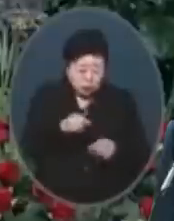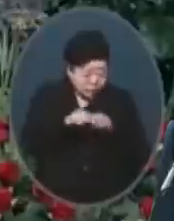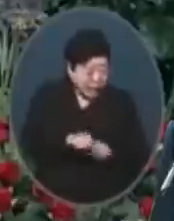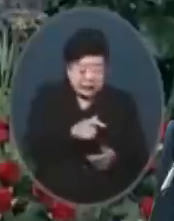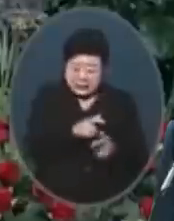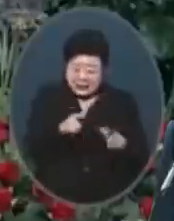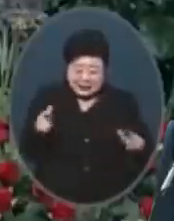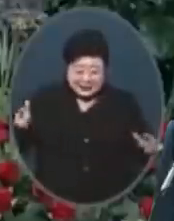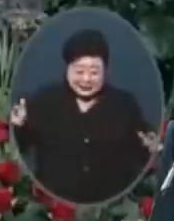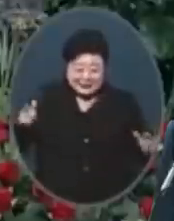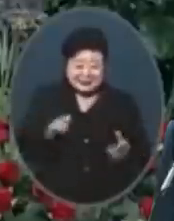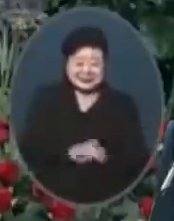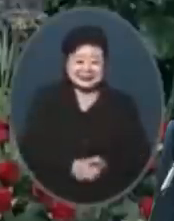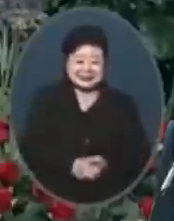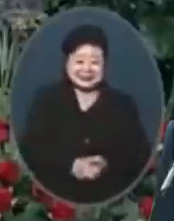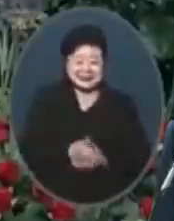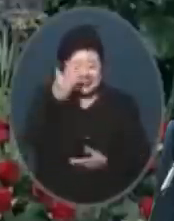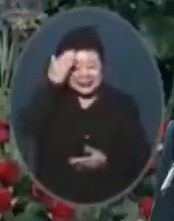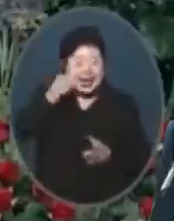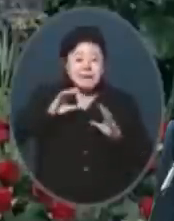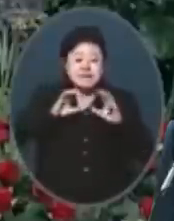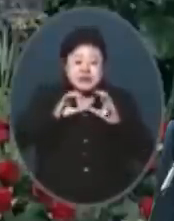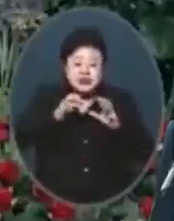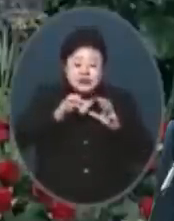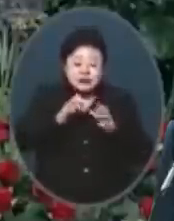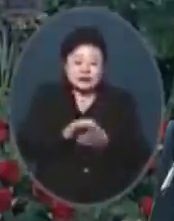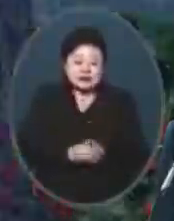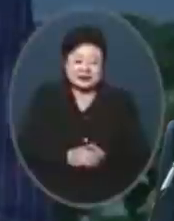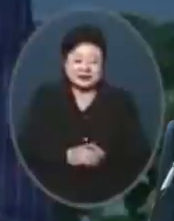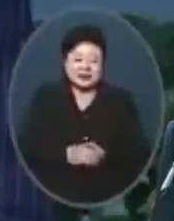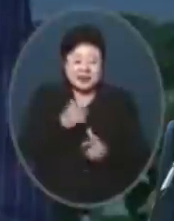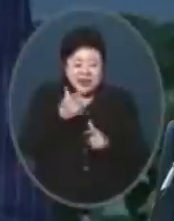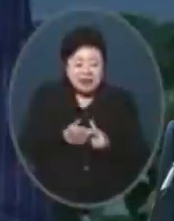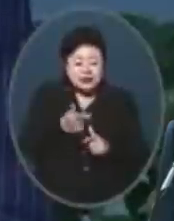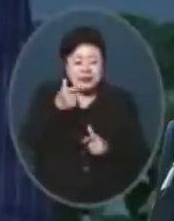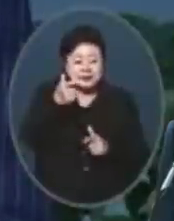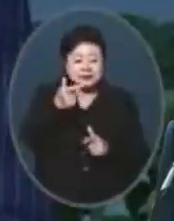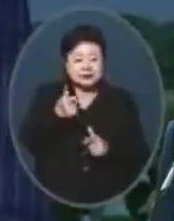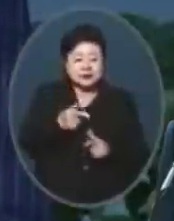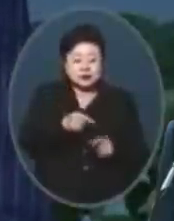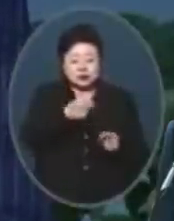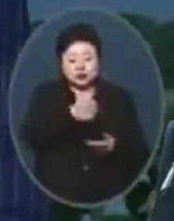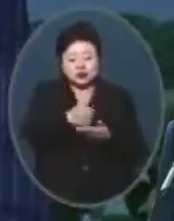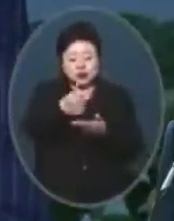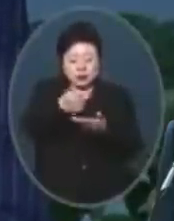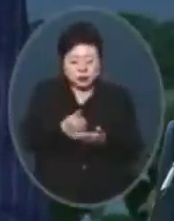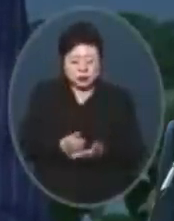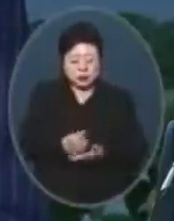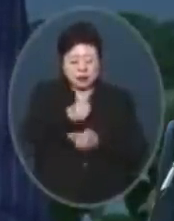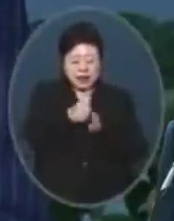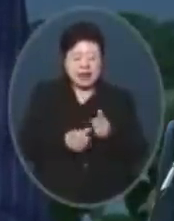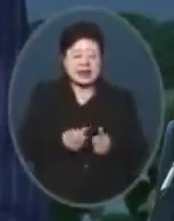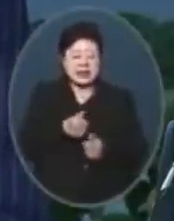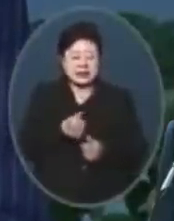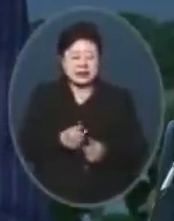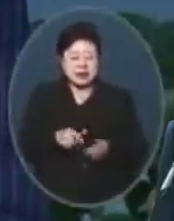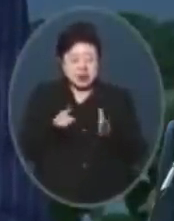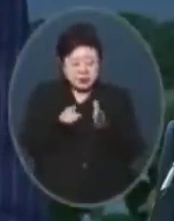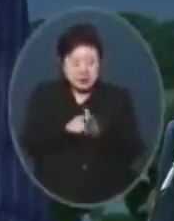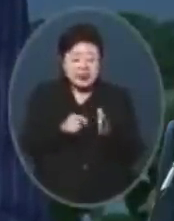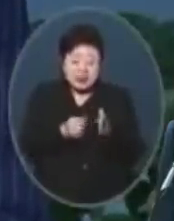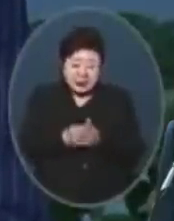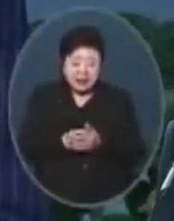않습니다. 우리 대한민국이 예수님을 구주로 모시고 하나님을 경배하며